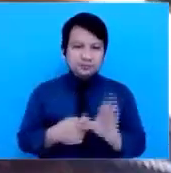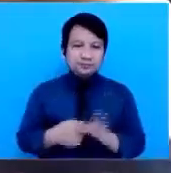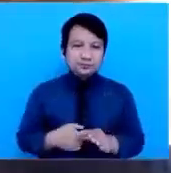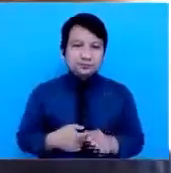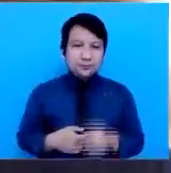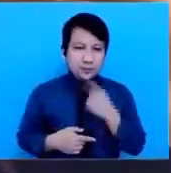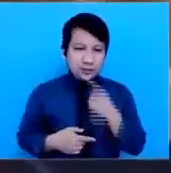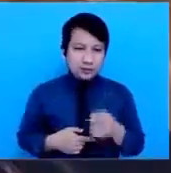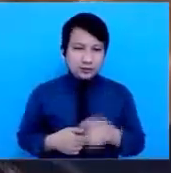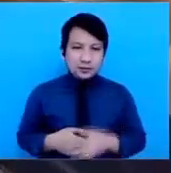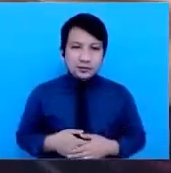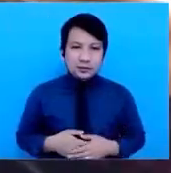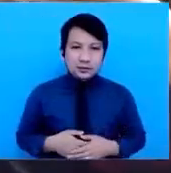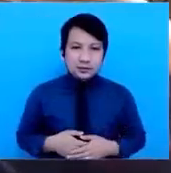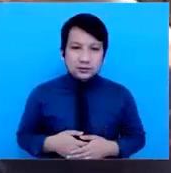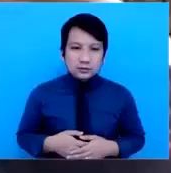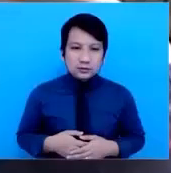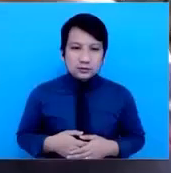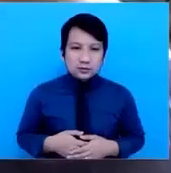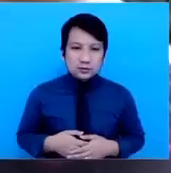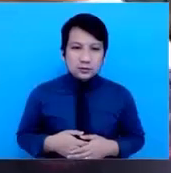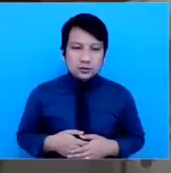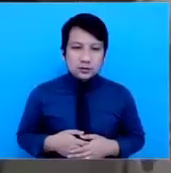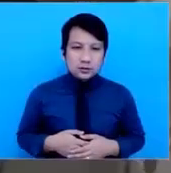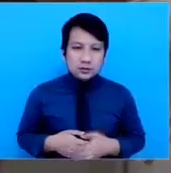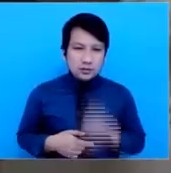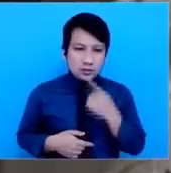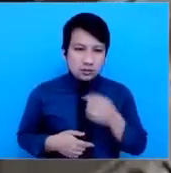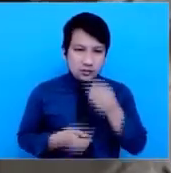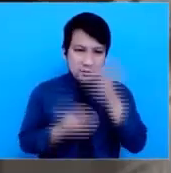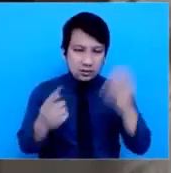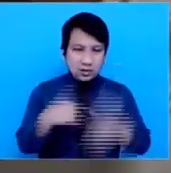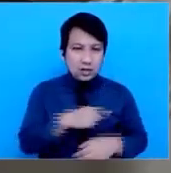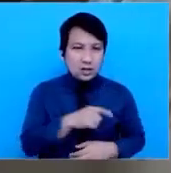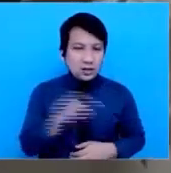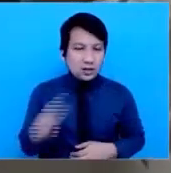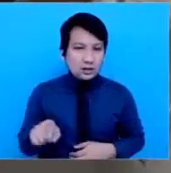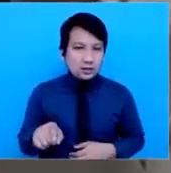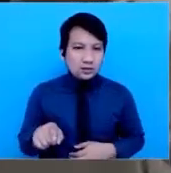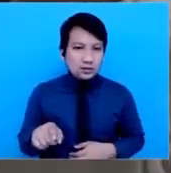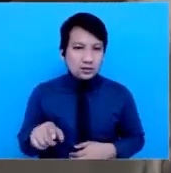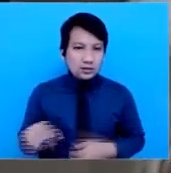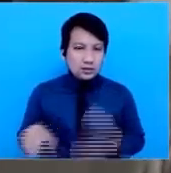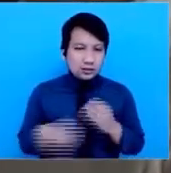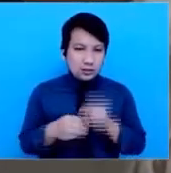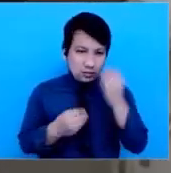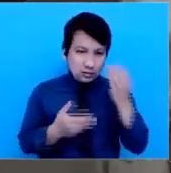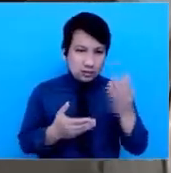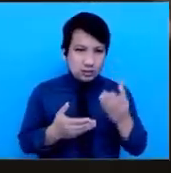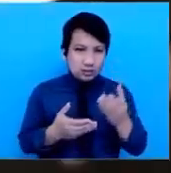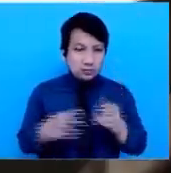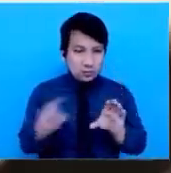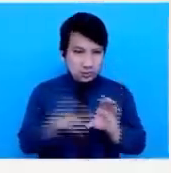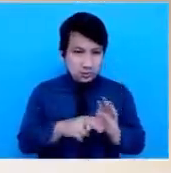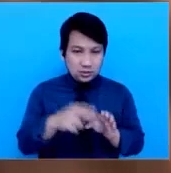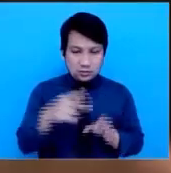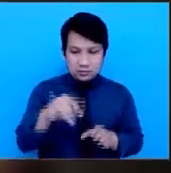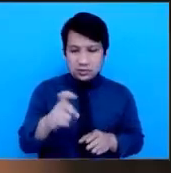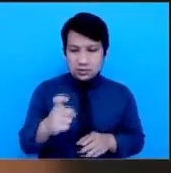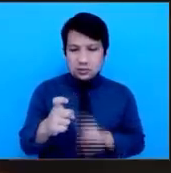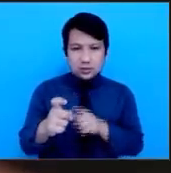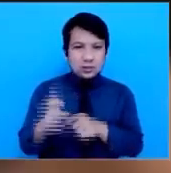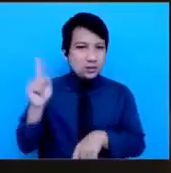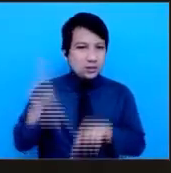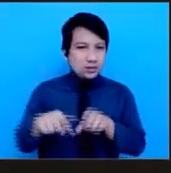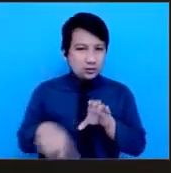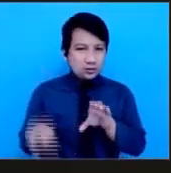din sa dating inumihan. Si Fromencio naman, hindi pinasakay sa PTEX. Ang vaccination card niya